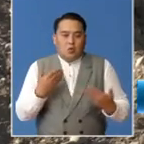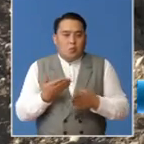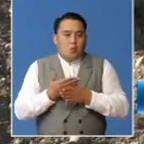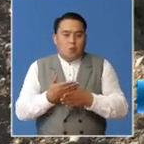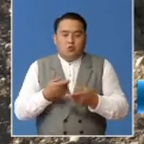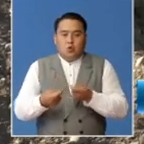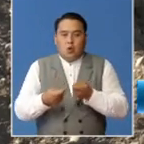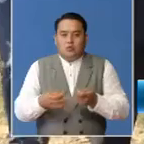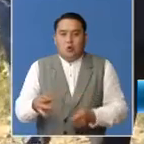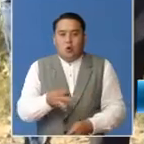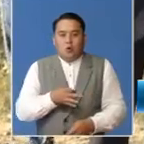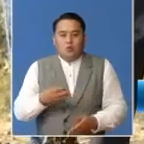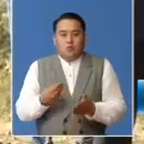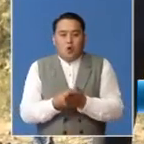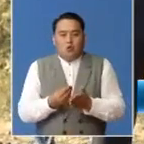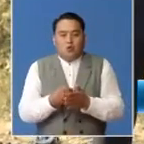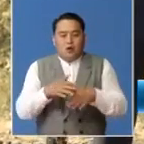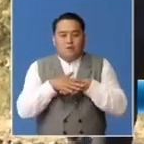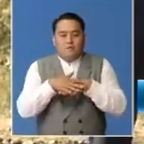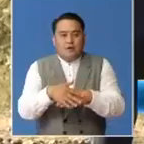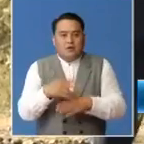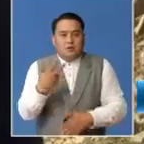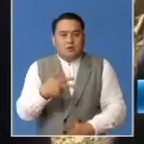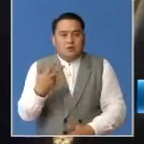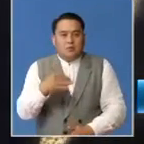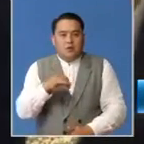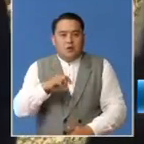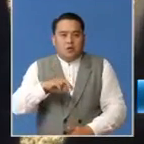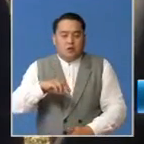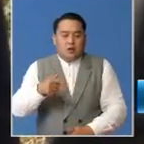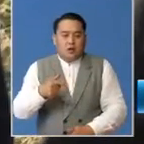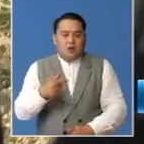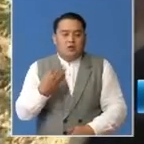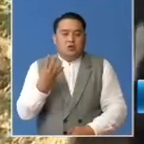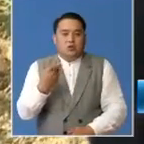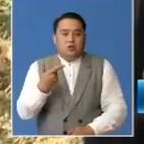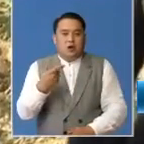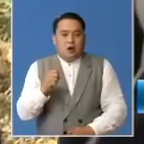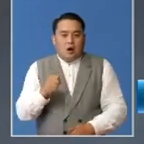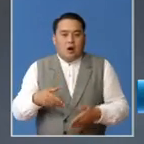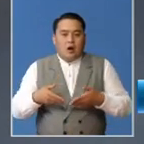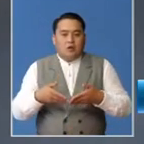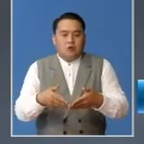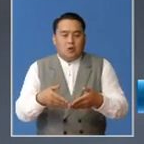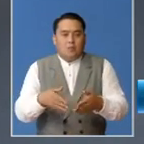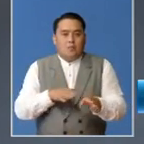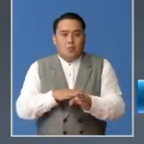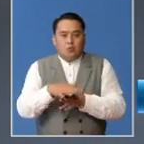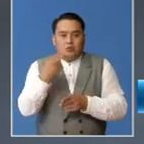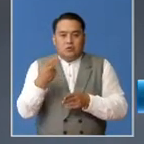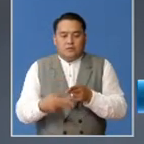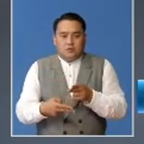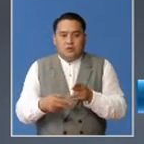пришло руководство области. Из бюджета выделено 33 миллиона тенге. Реконструкция 4,5 километров сети почти полностью